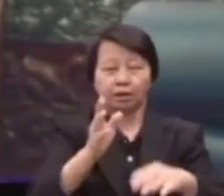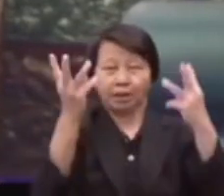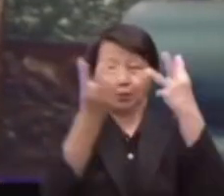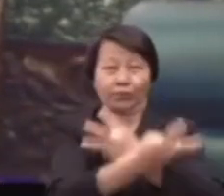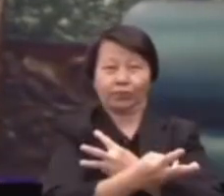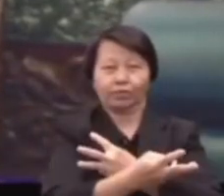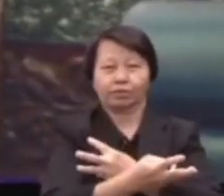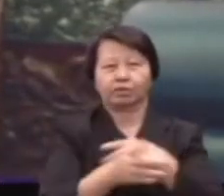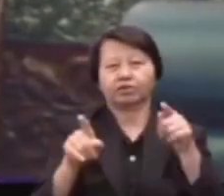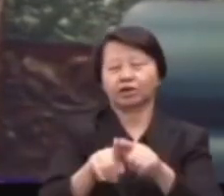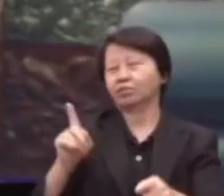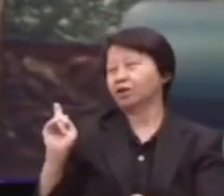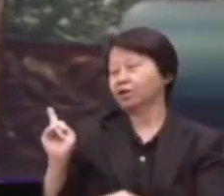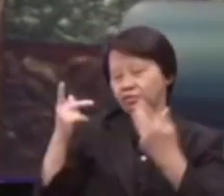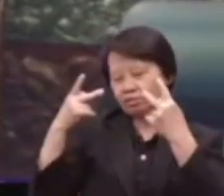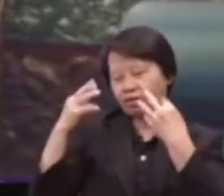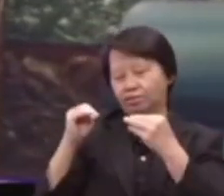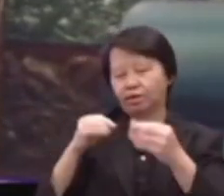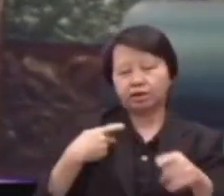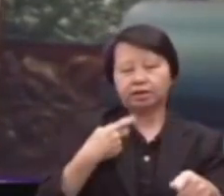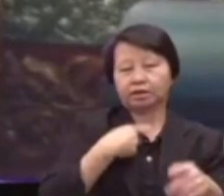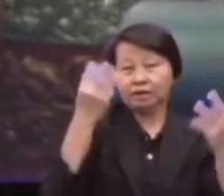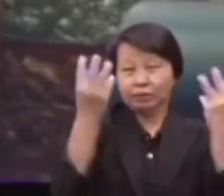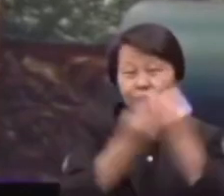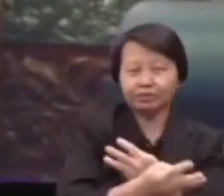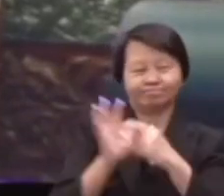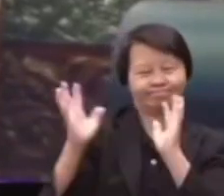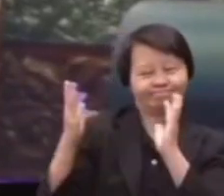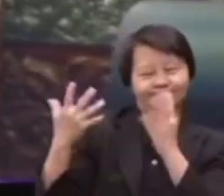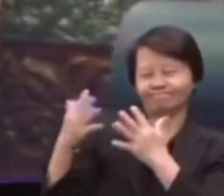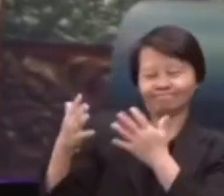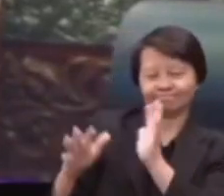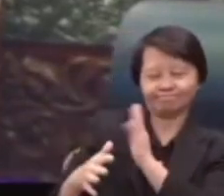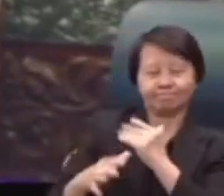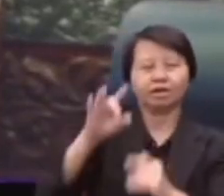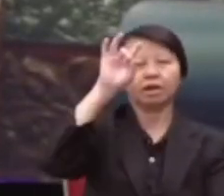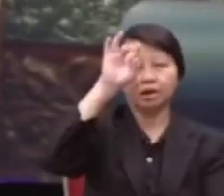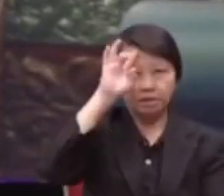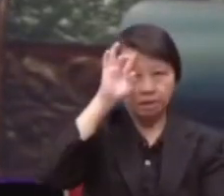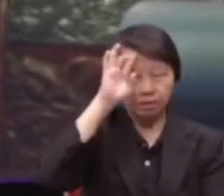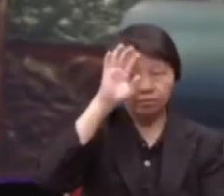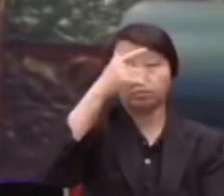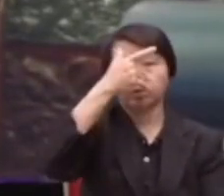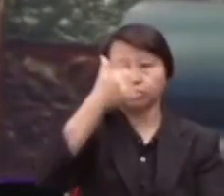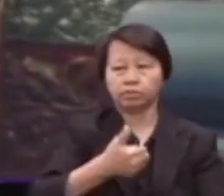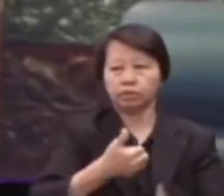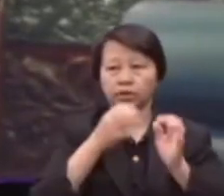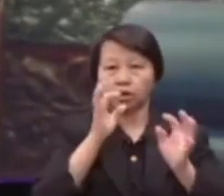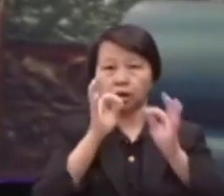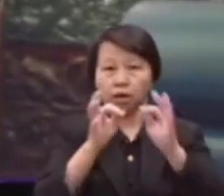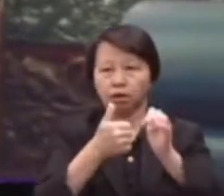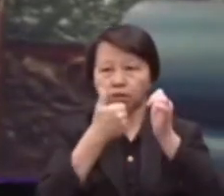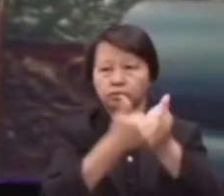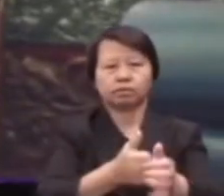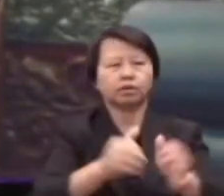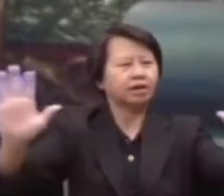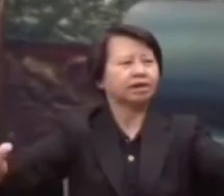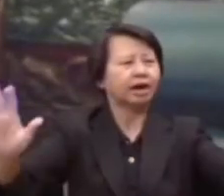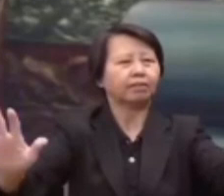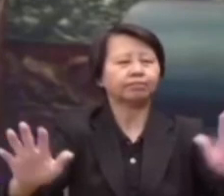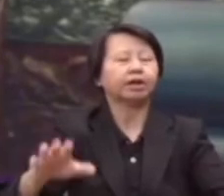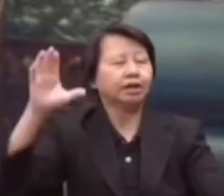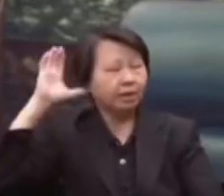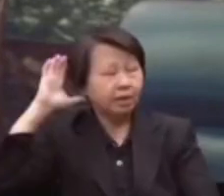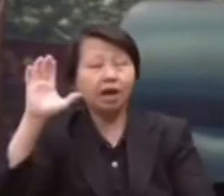semasa zaman Pak Goh menjadi Perdana Menteri. InsyaAllah. Kerana kalau berdasarkan kepada... Silence.